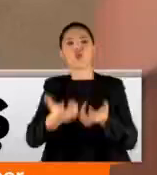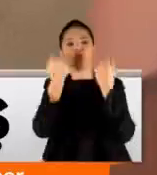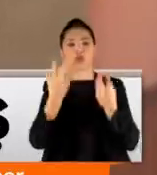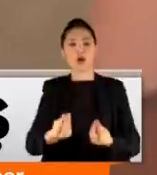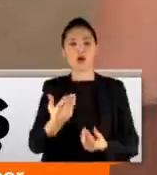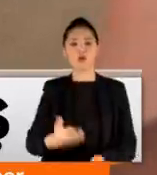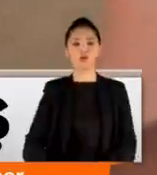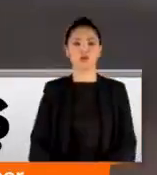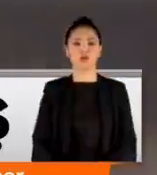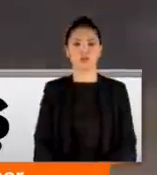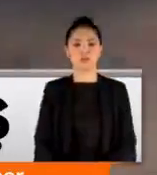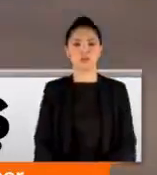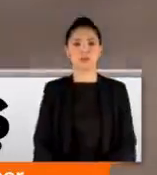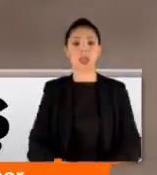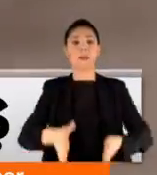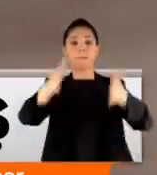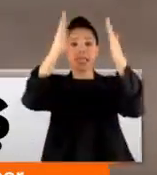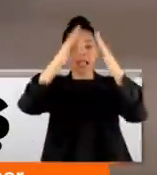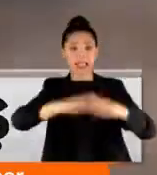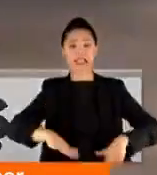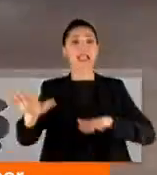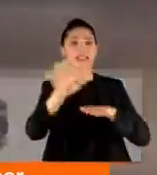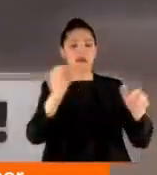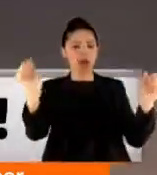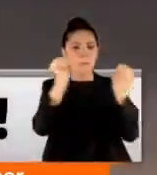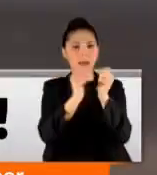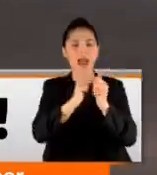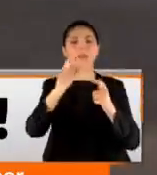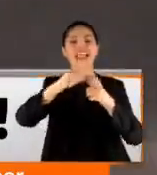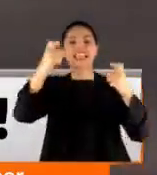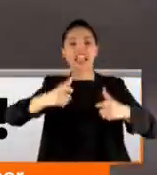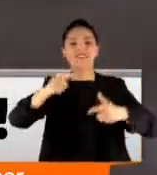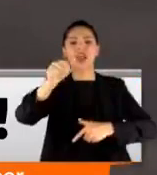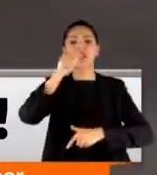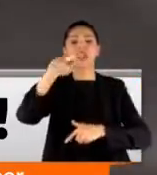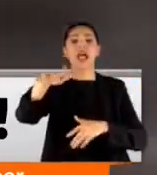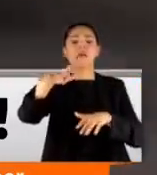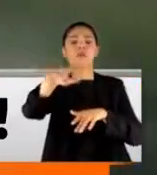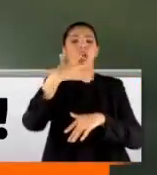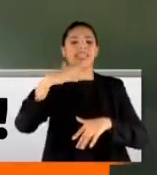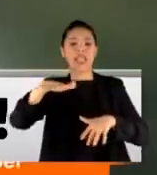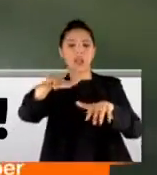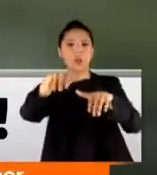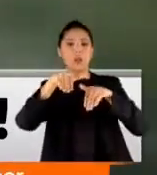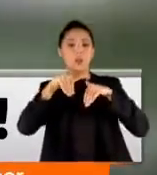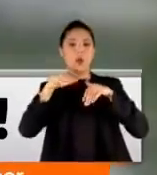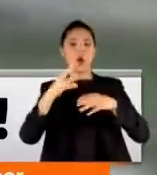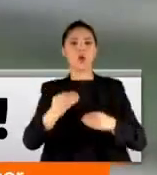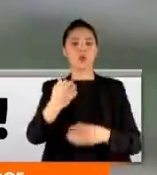kırıldı. Çok korktum. Binaları yıkan depremle birlikte Seferihisar'da ise deniz çekildi. Gidiyor